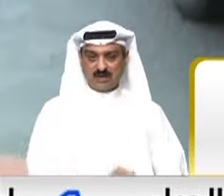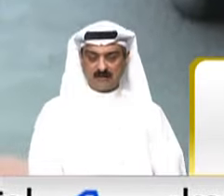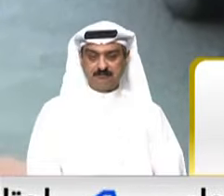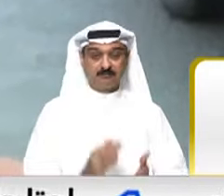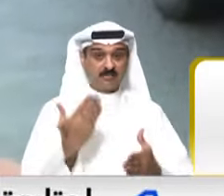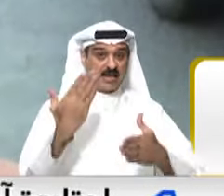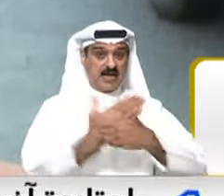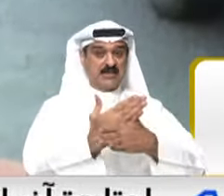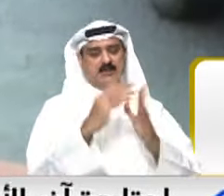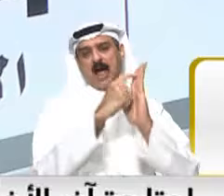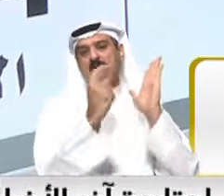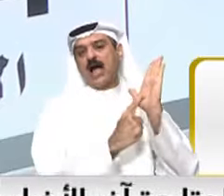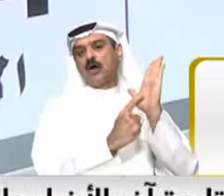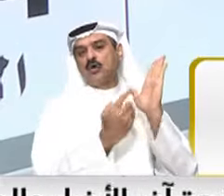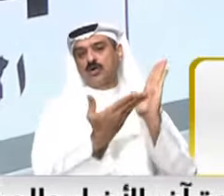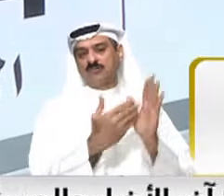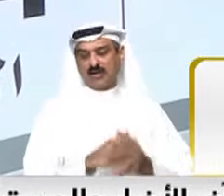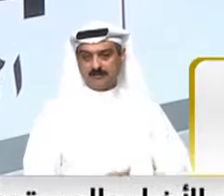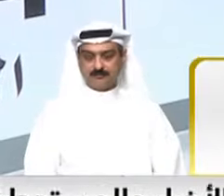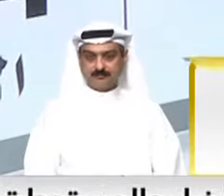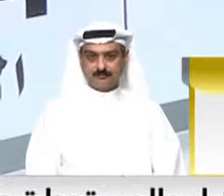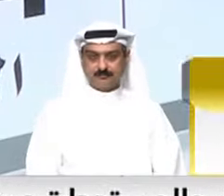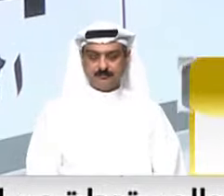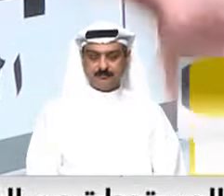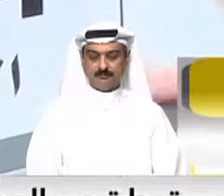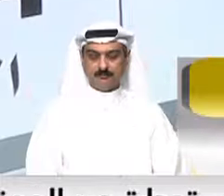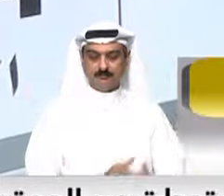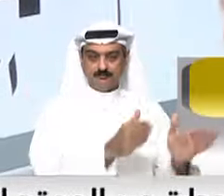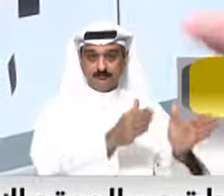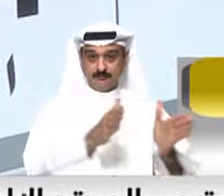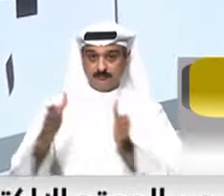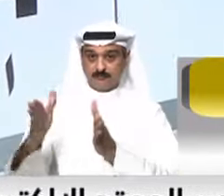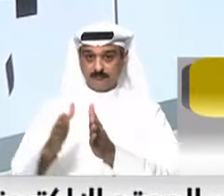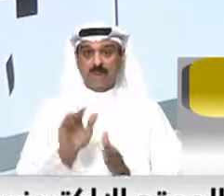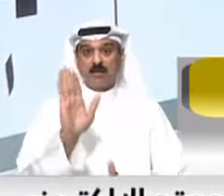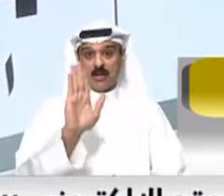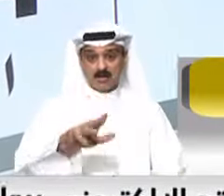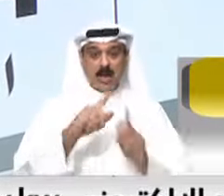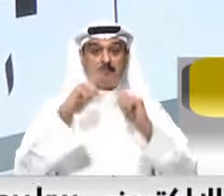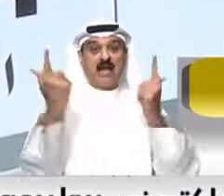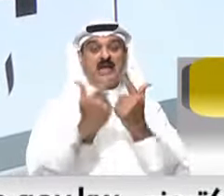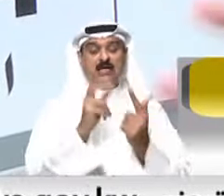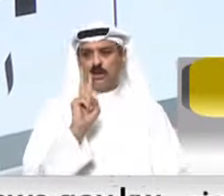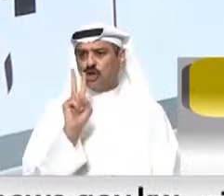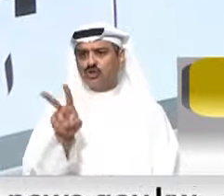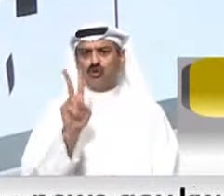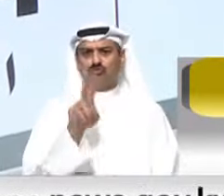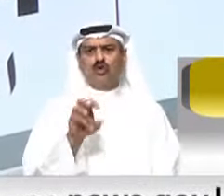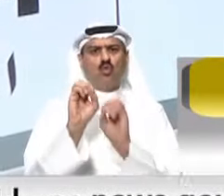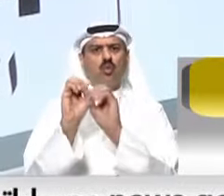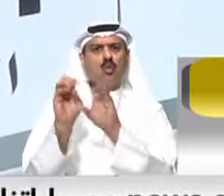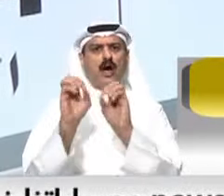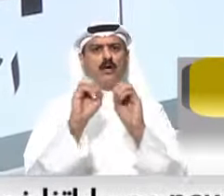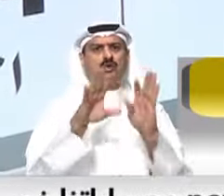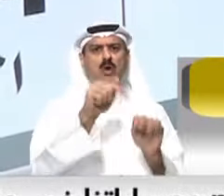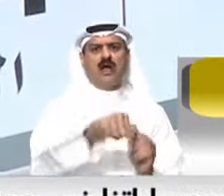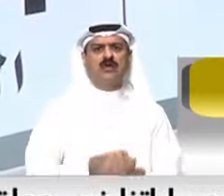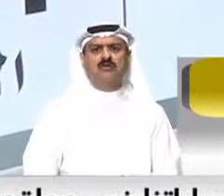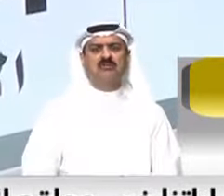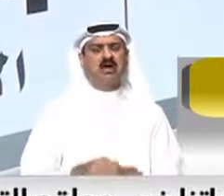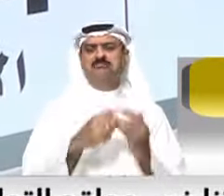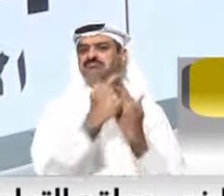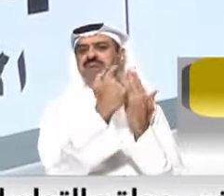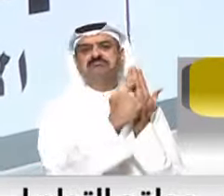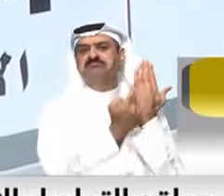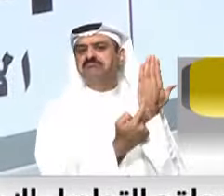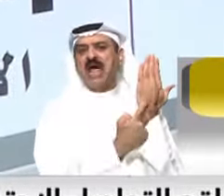صحيح القانون العزاب. طبعا في لجنة العزاب طبعا نلاقي كثير في وصلات غير قانونية واللي